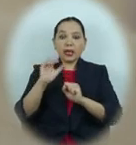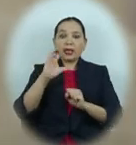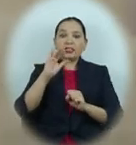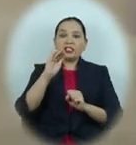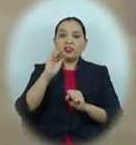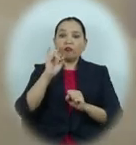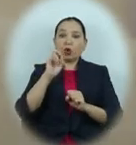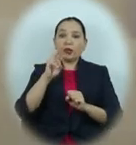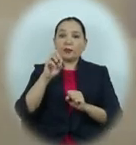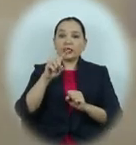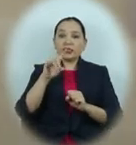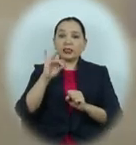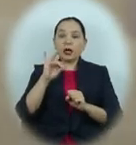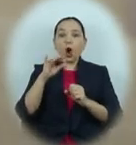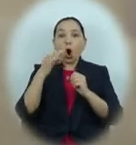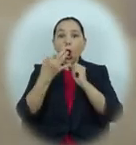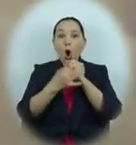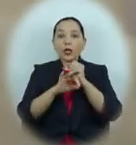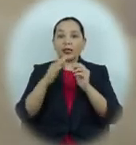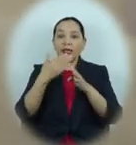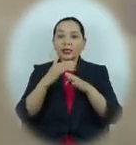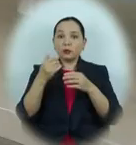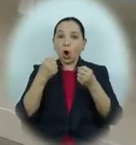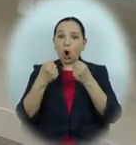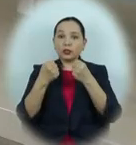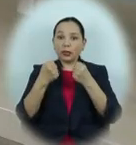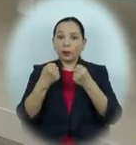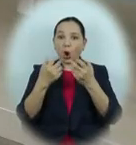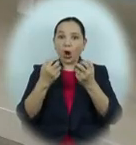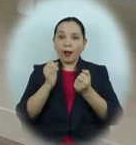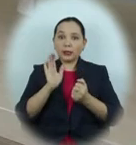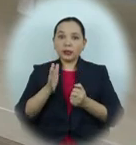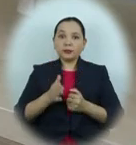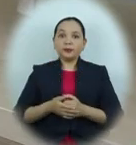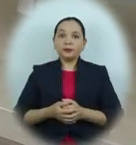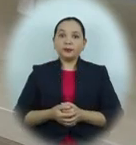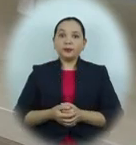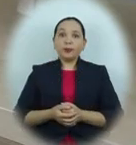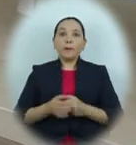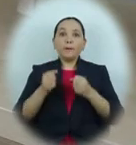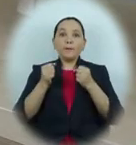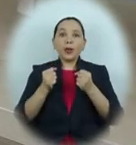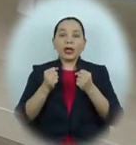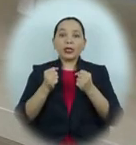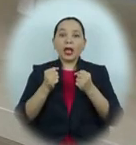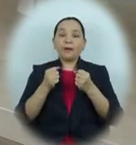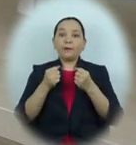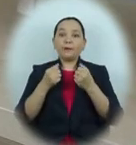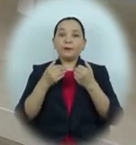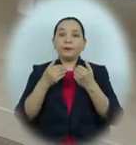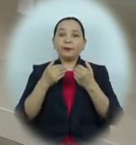sifonimizni eng oxirgi qismini qotirib olamiz. Mana. Mahkam itargan